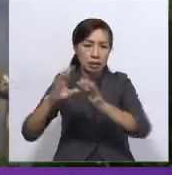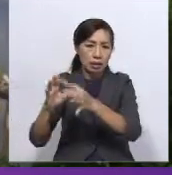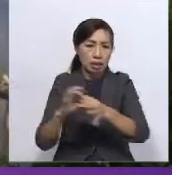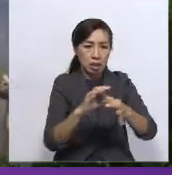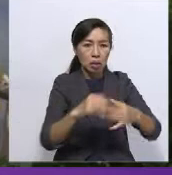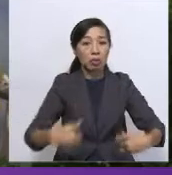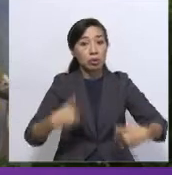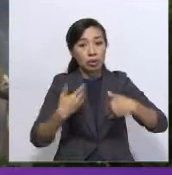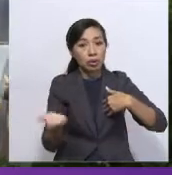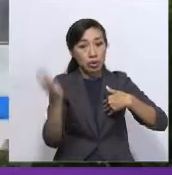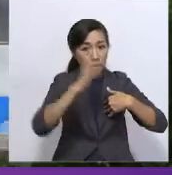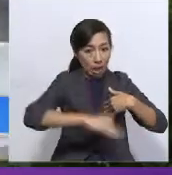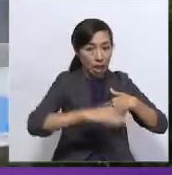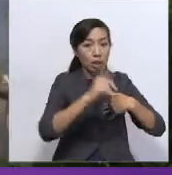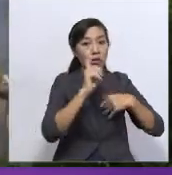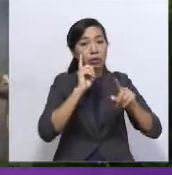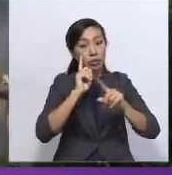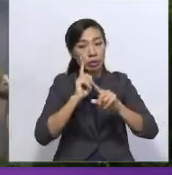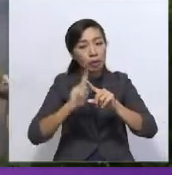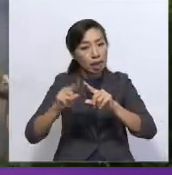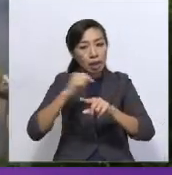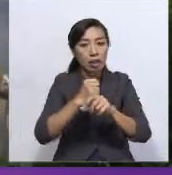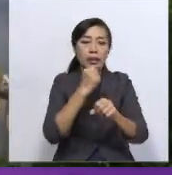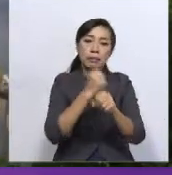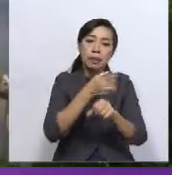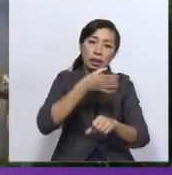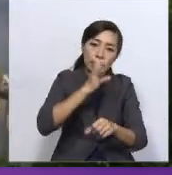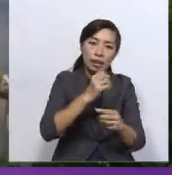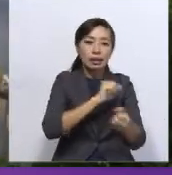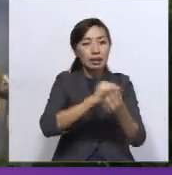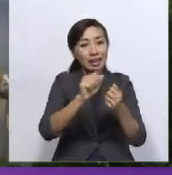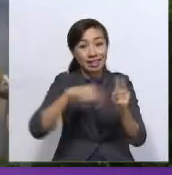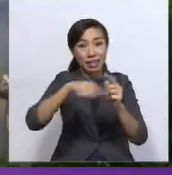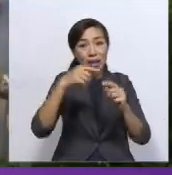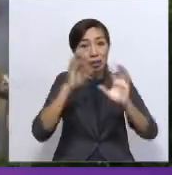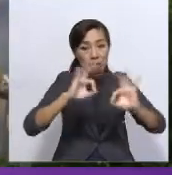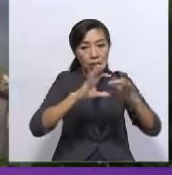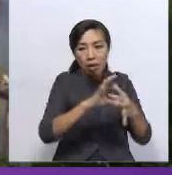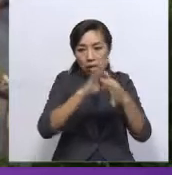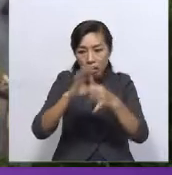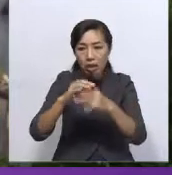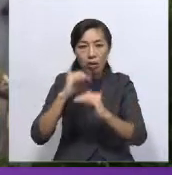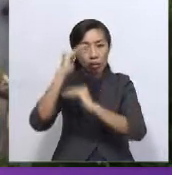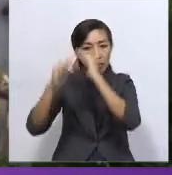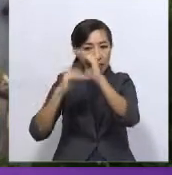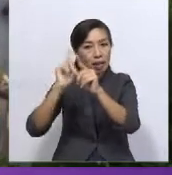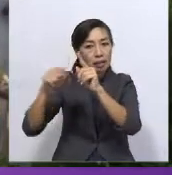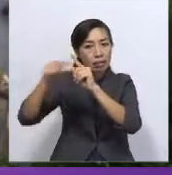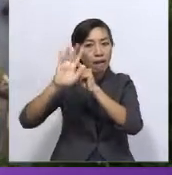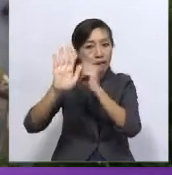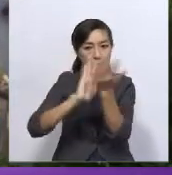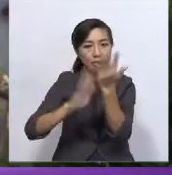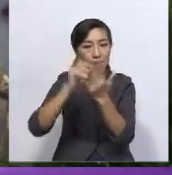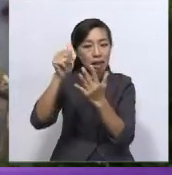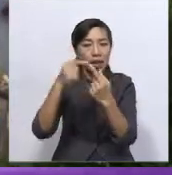ดำรงชีวิตนะครับแล้วก็ยังเป็นทรัพยากรที่สามารถนำไปสู่การพัฒนาขั้นพื้นฐานของประเทศได้ครับแต่ว่าในปัจจุบันครับสถาน